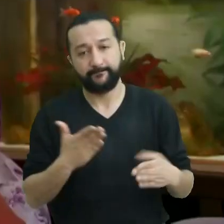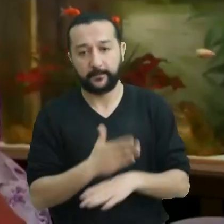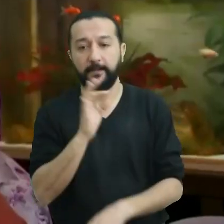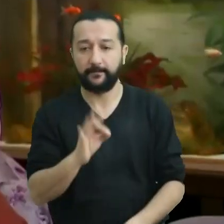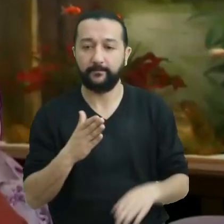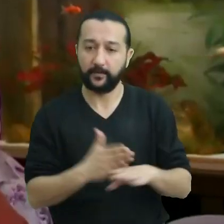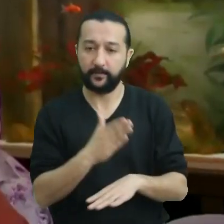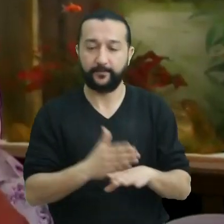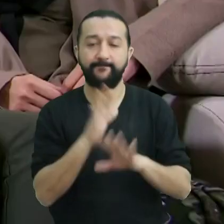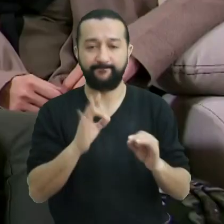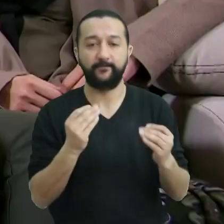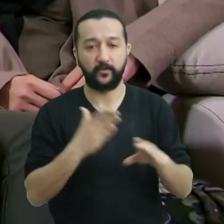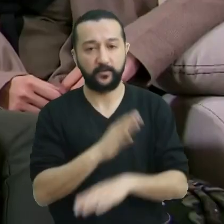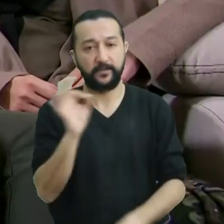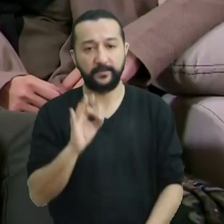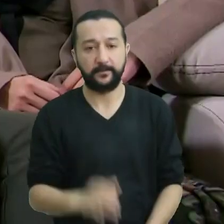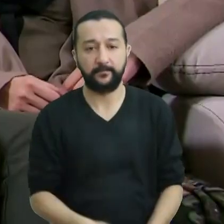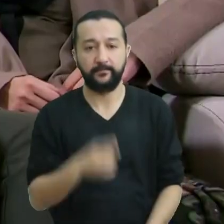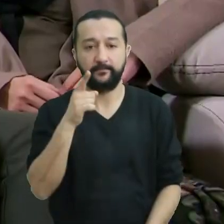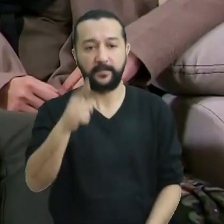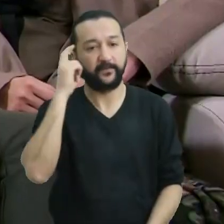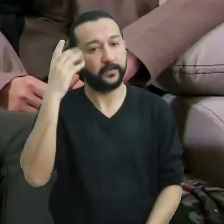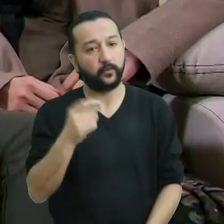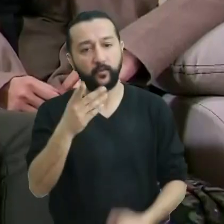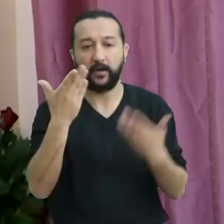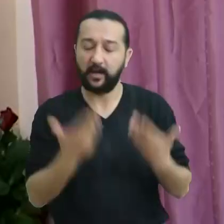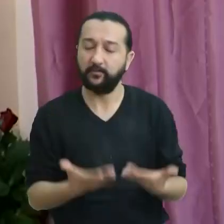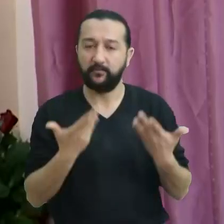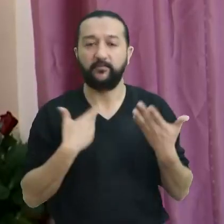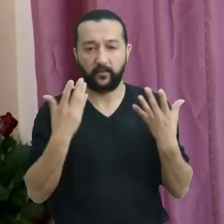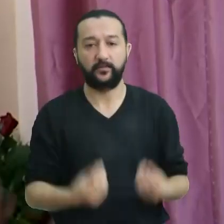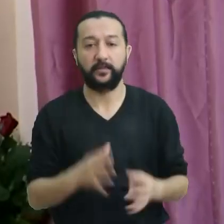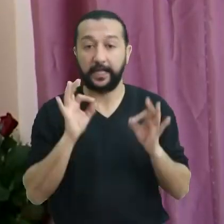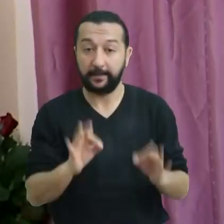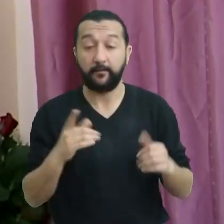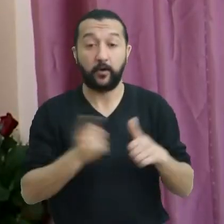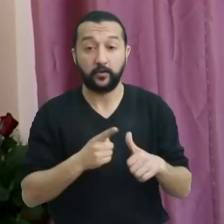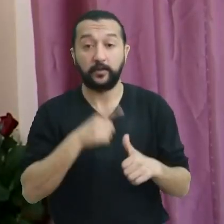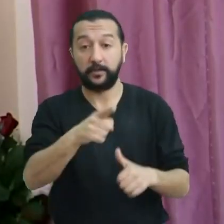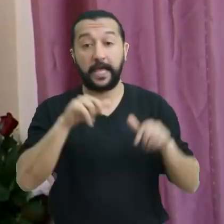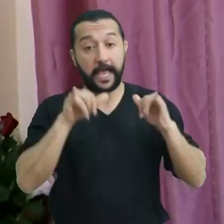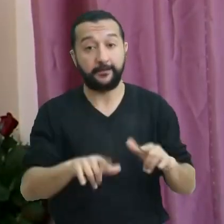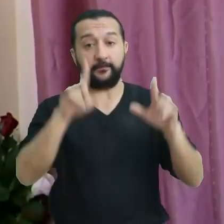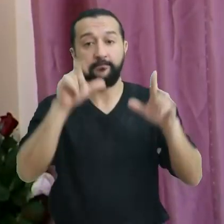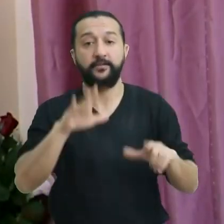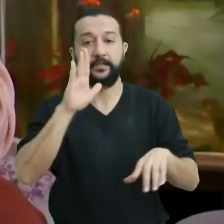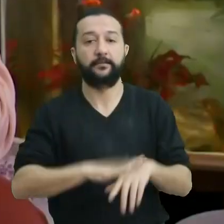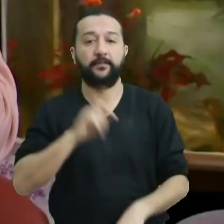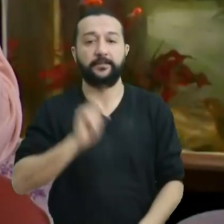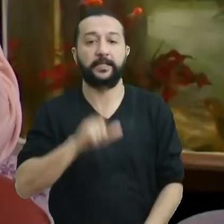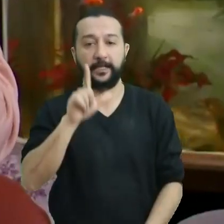Doğru. Doğru tabii. Çok doğru. Çok doğru. Buna değer. Evet. Öncelikle bizim o pozu elde etmemiz lazım